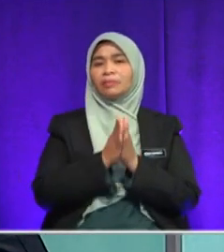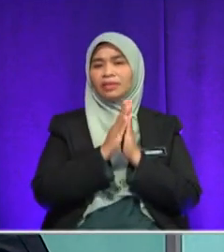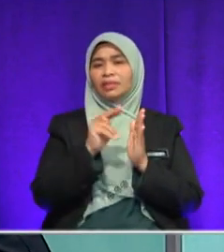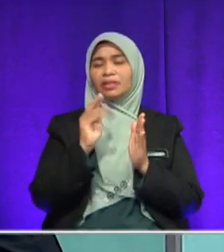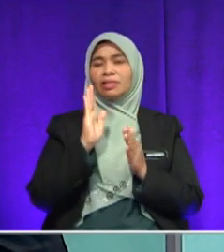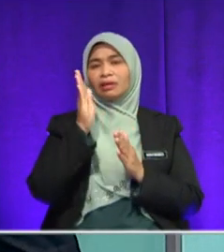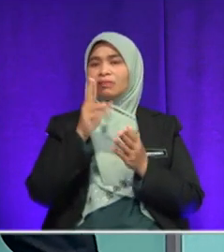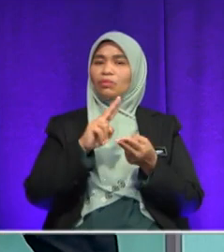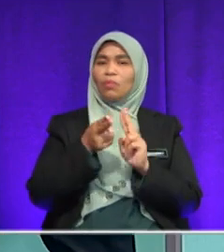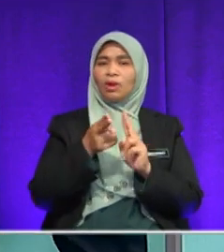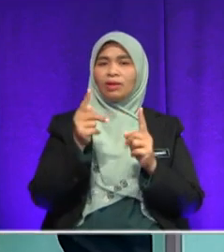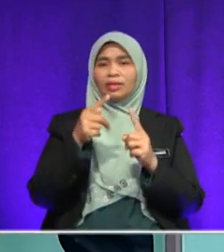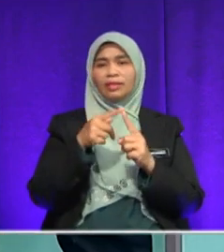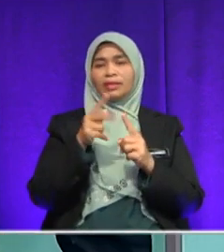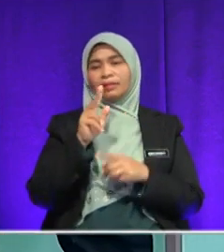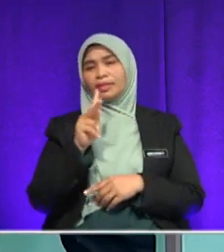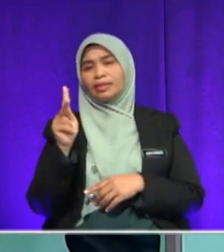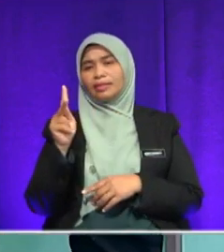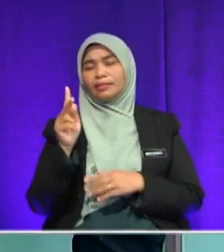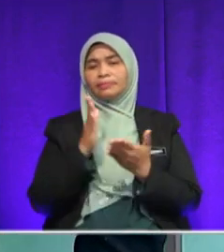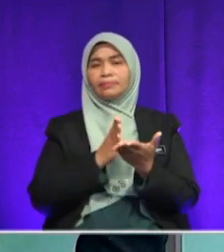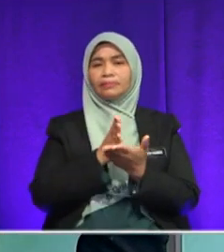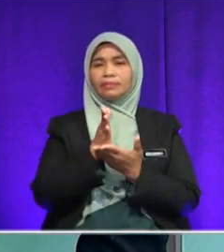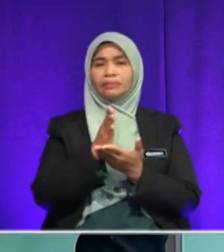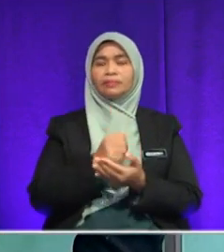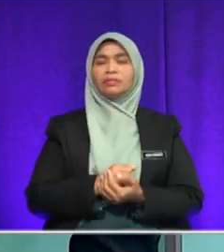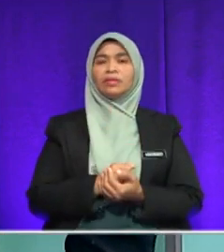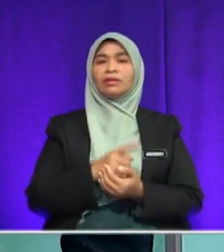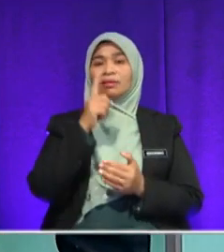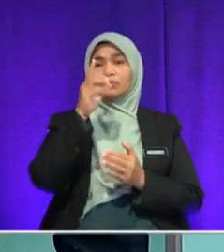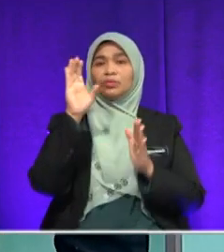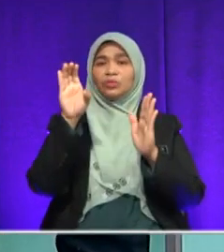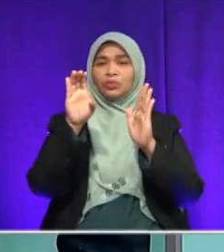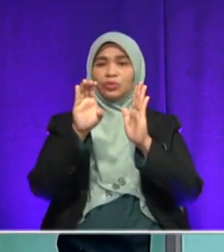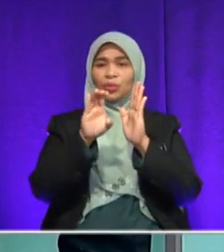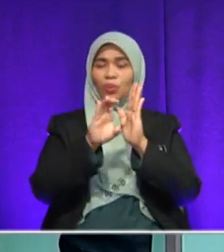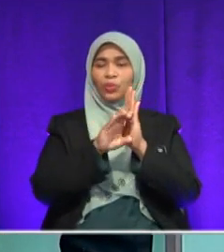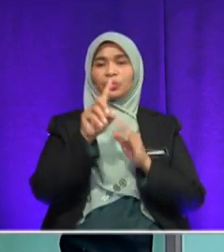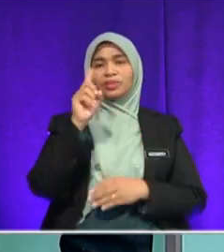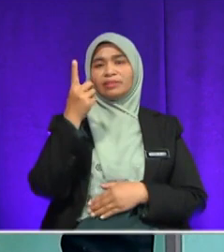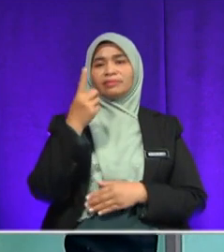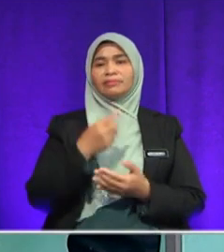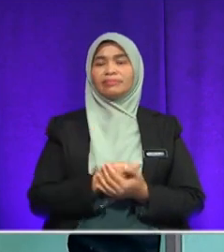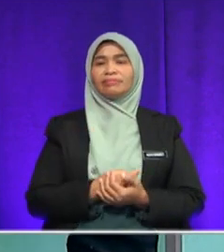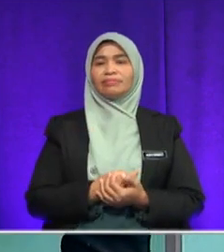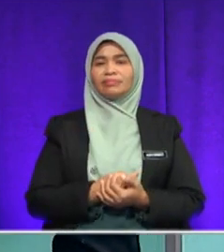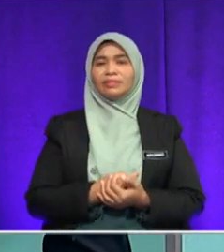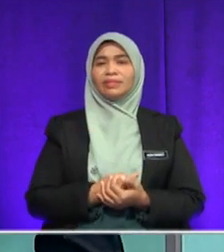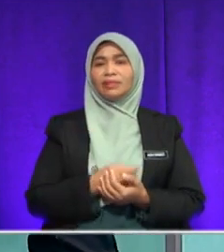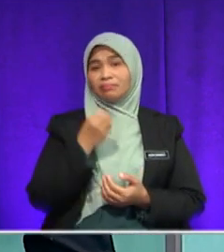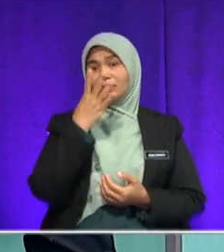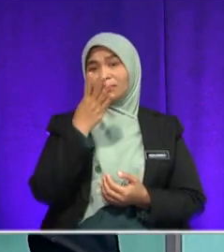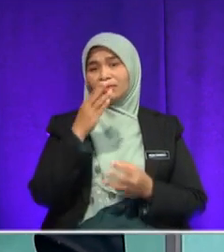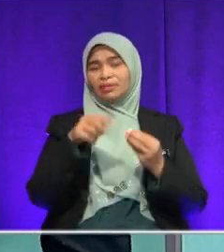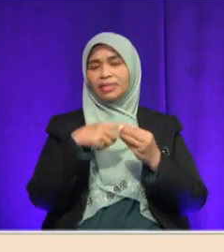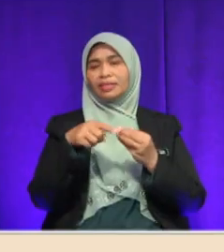kanan. Okey, seterusnya kita lihat satu contoh saja soalan. Okey, maklumat berikut berkaitan